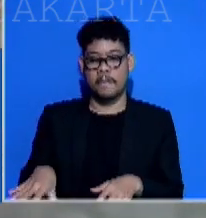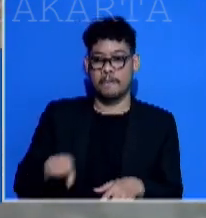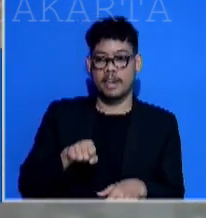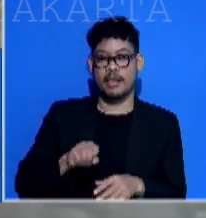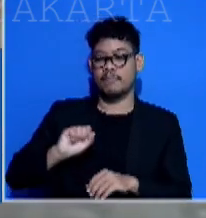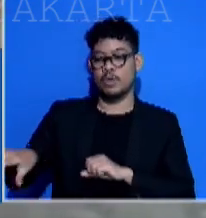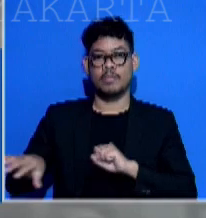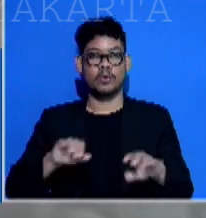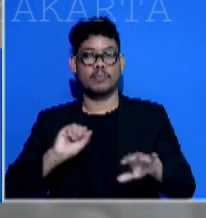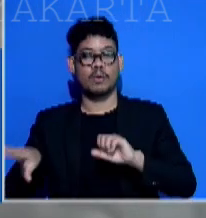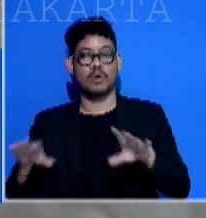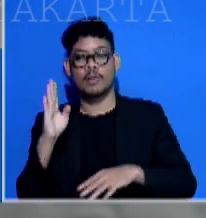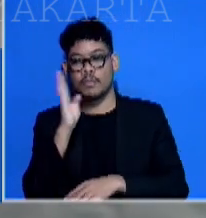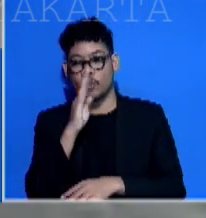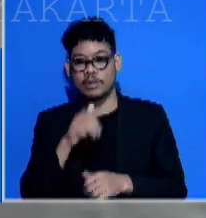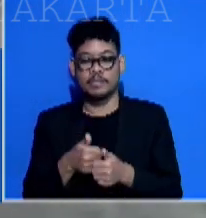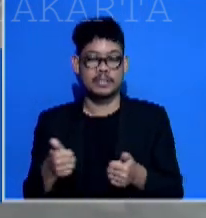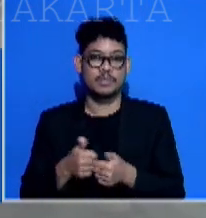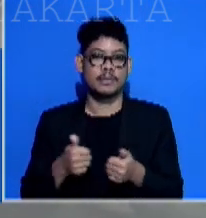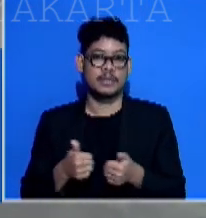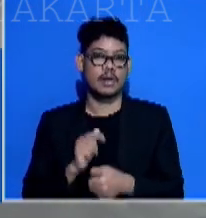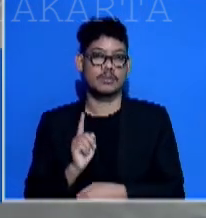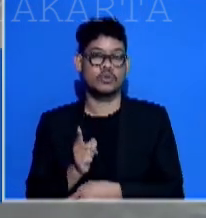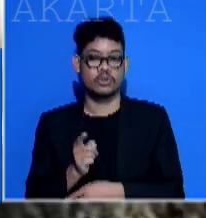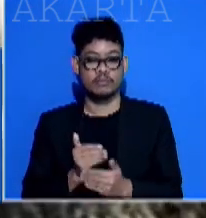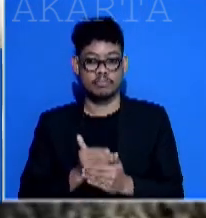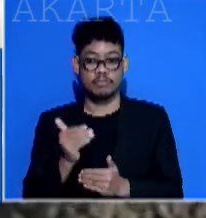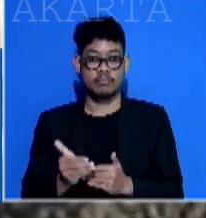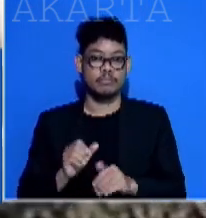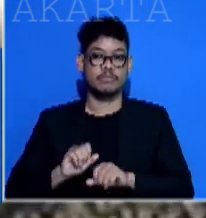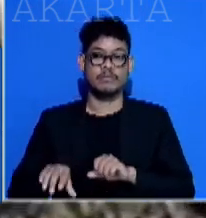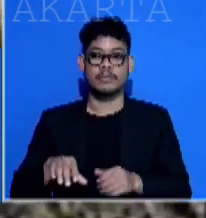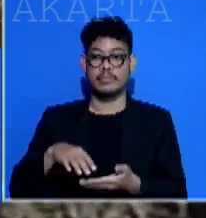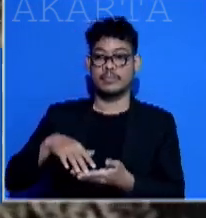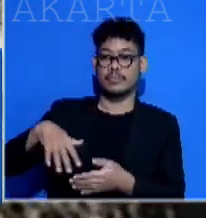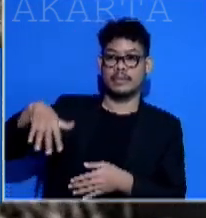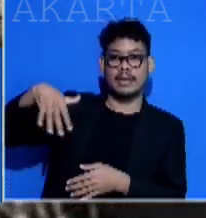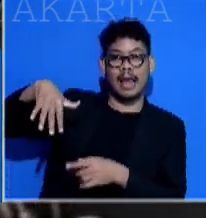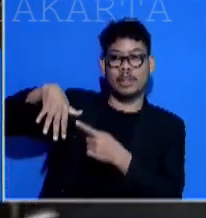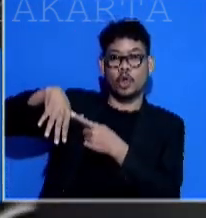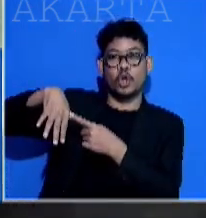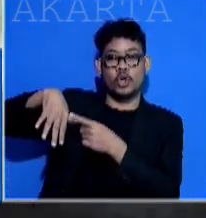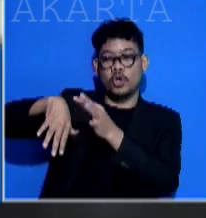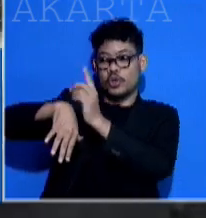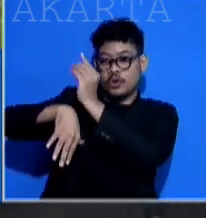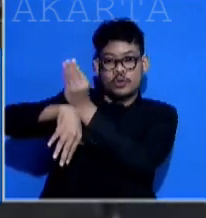icali ingkang bosok enggo resik. Salajengipun tanaman wau dipun gantung utawis setunggal minggu enggo radi kirang